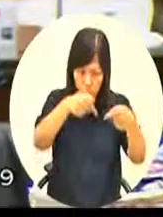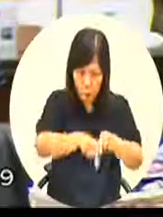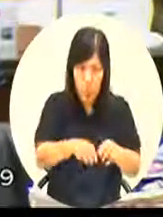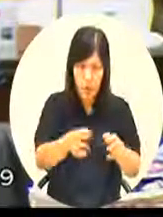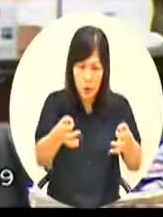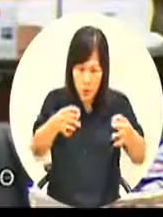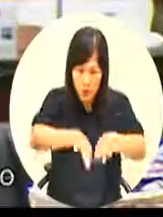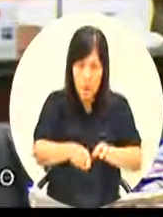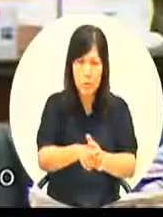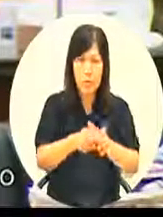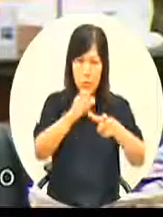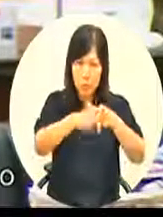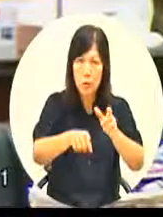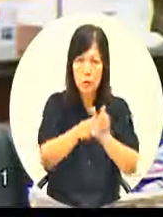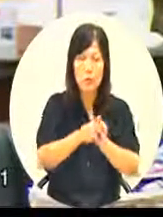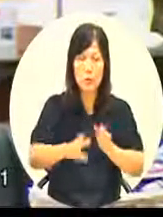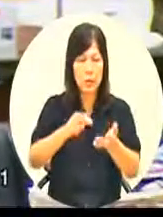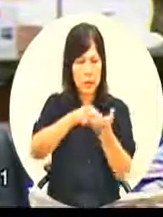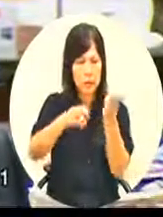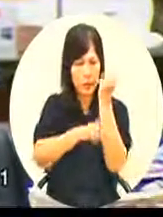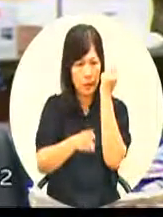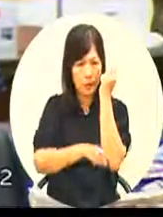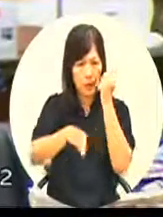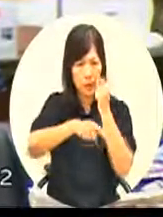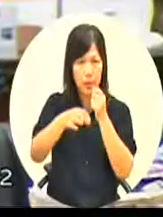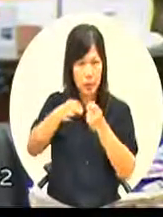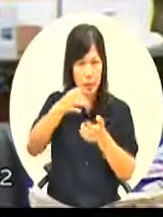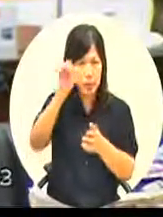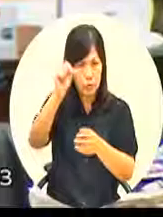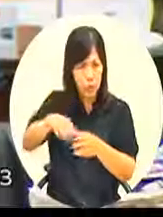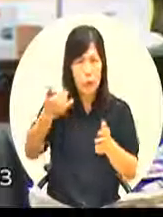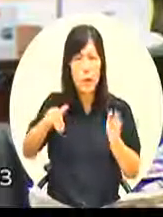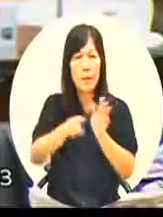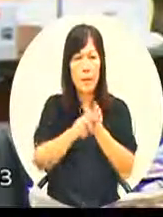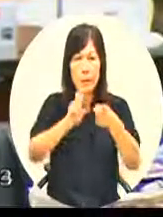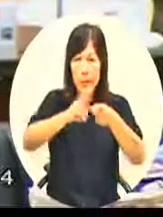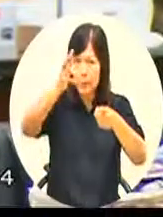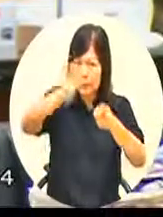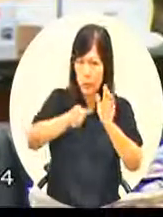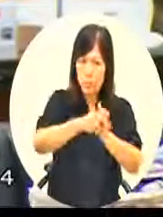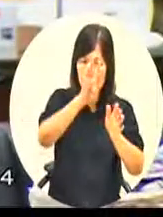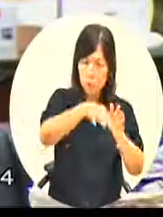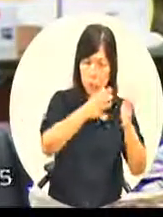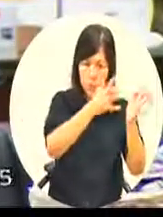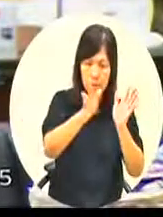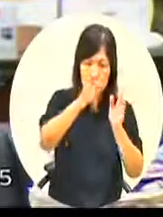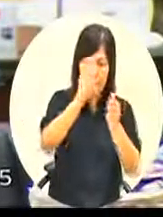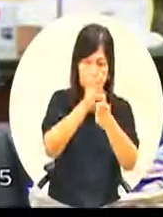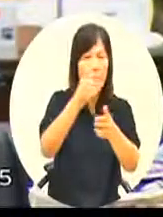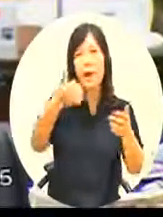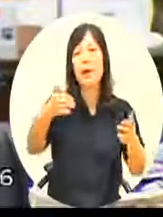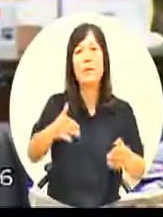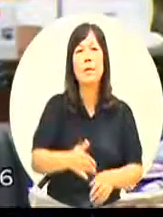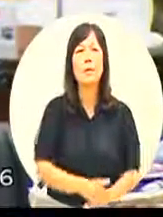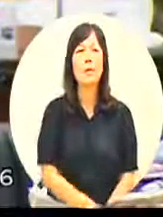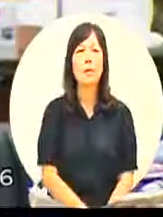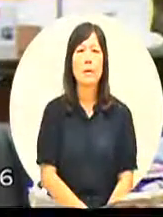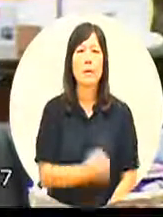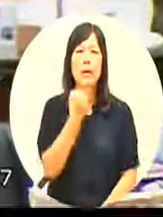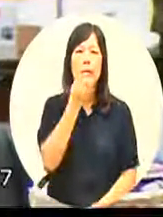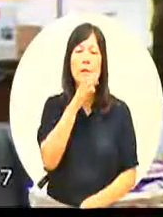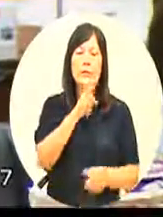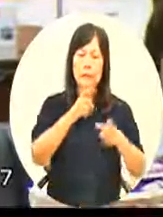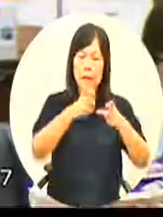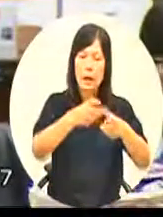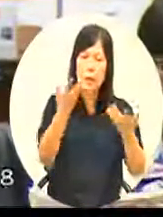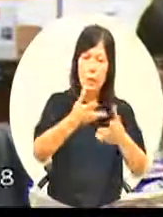目前是因为立法院的预算还没有过，所以董事长跟总经理还没有派。可是目前，我们港务公